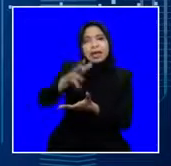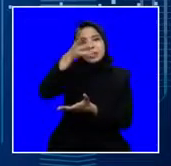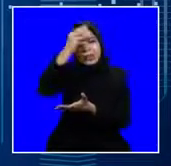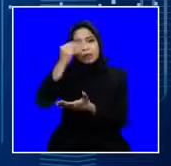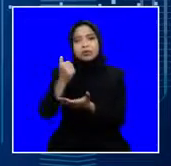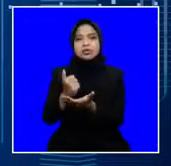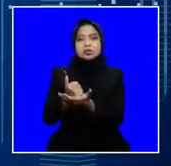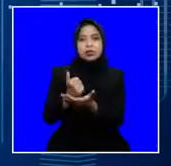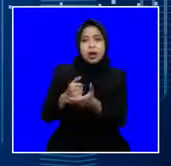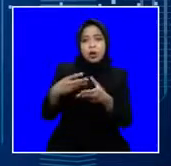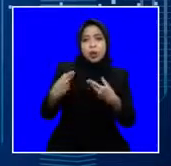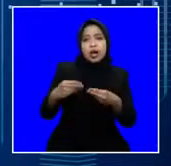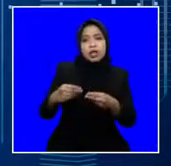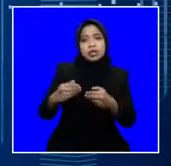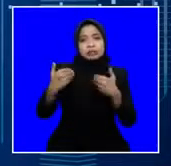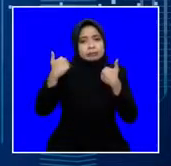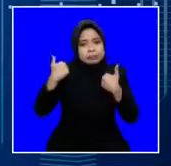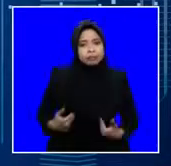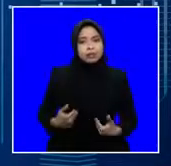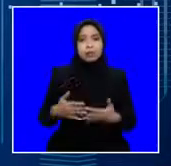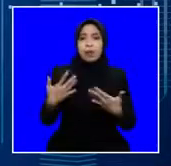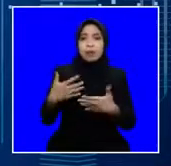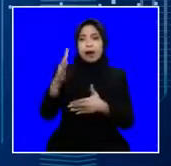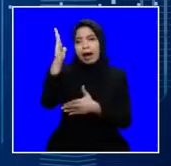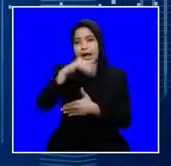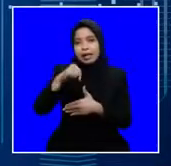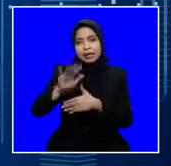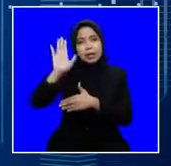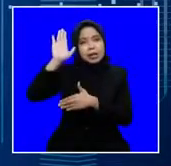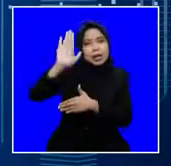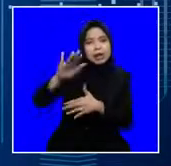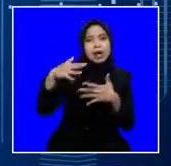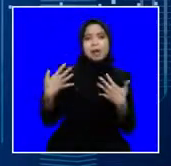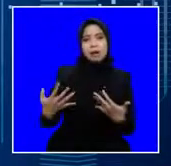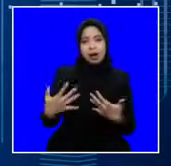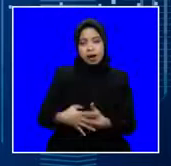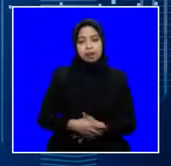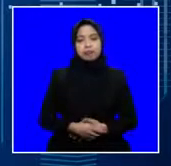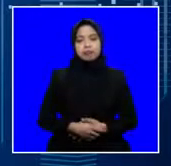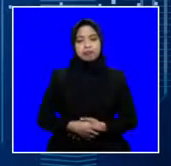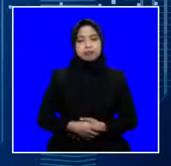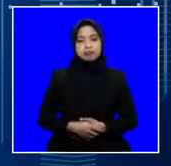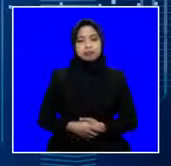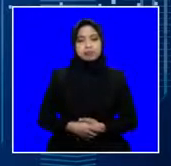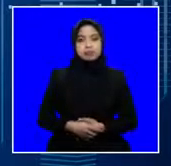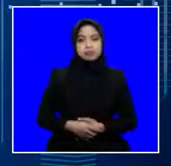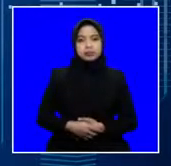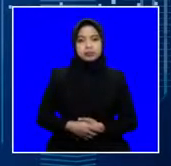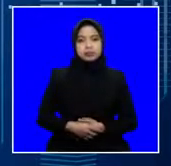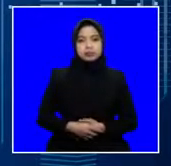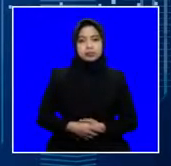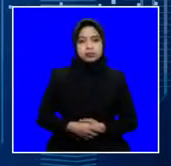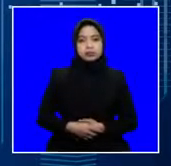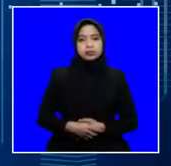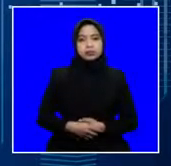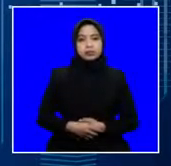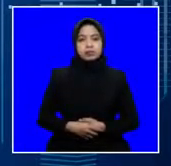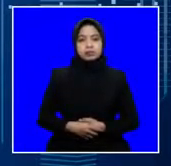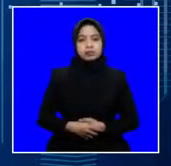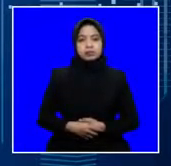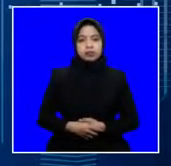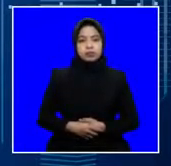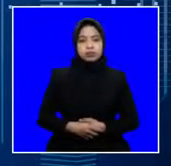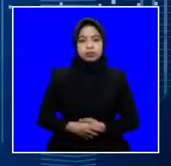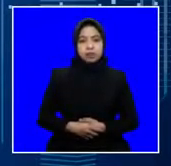bagi kualitas SDM kita hari ini dan ke depan. Kementerian Keuangan selama ini terus